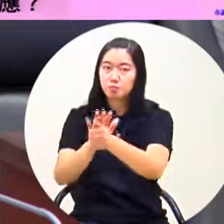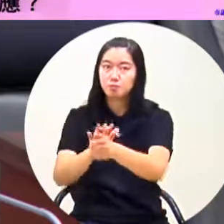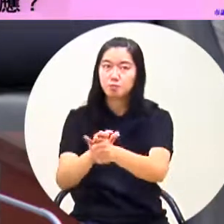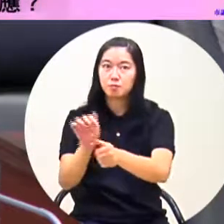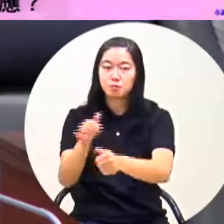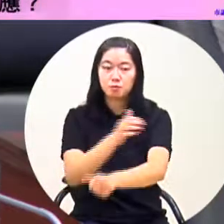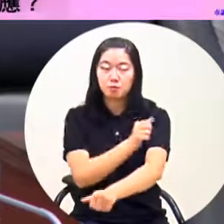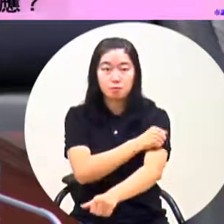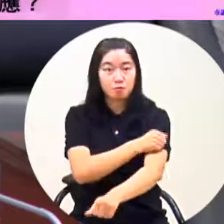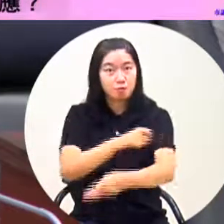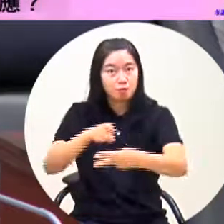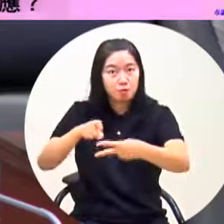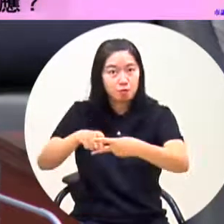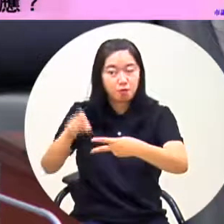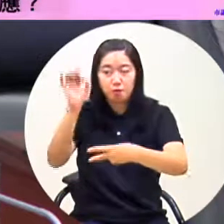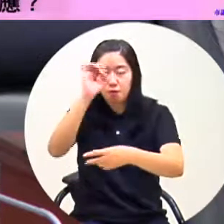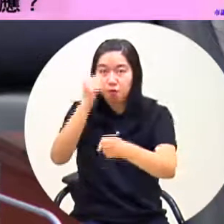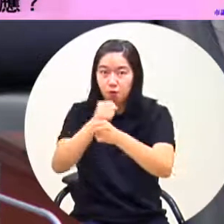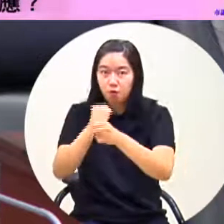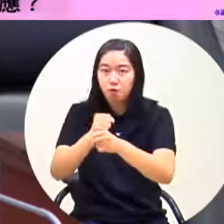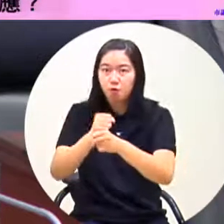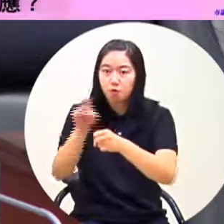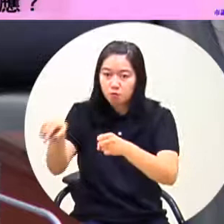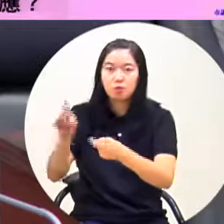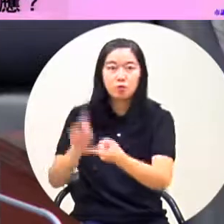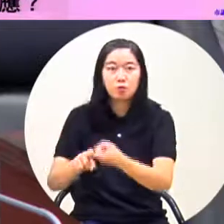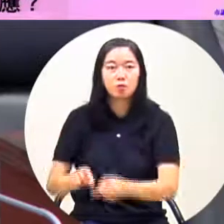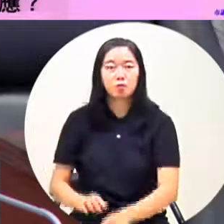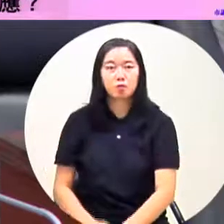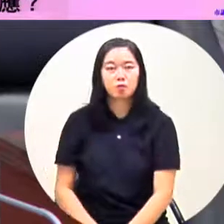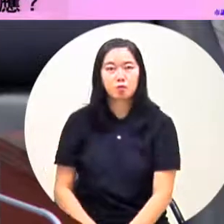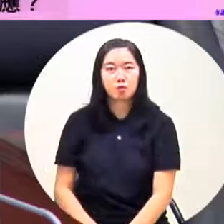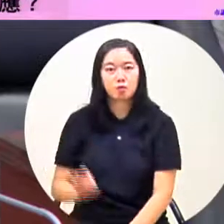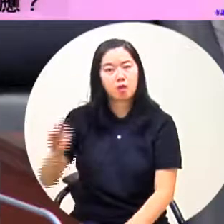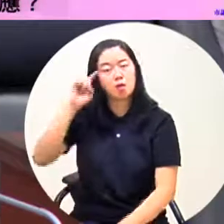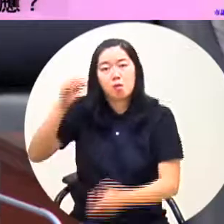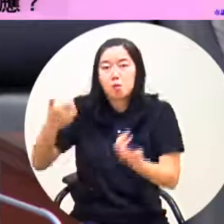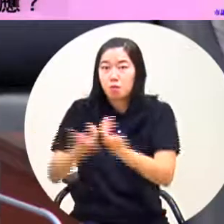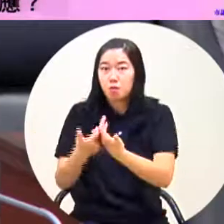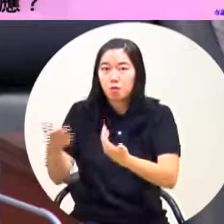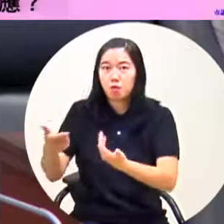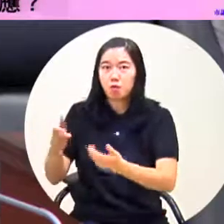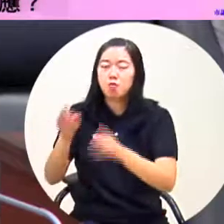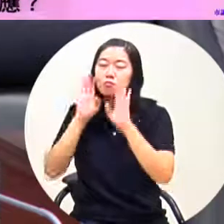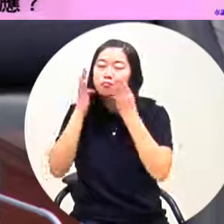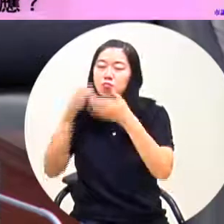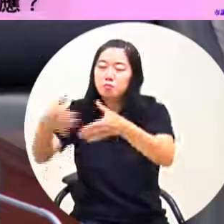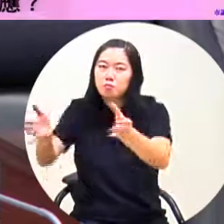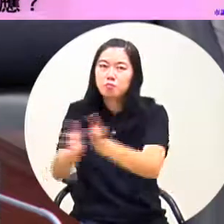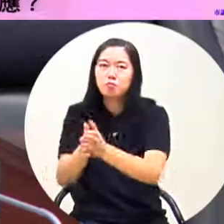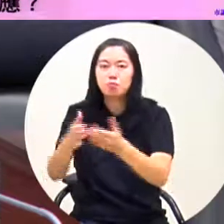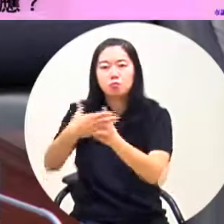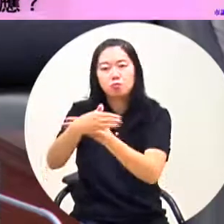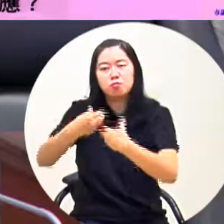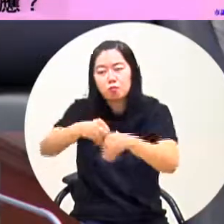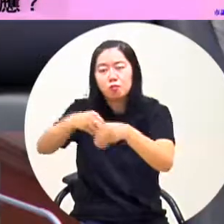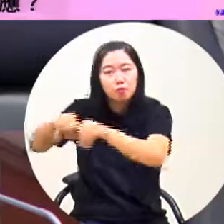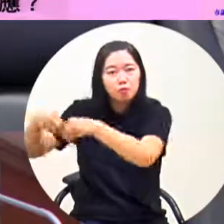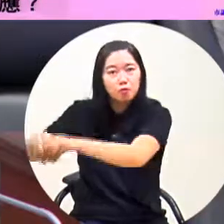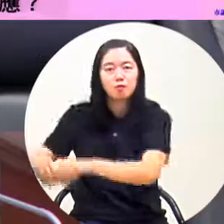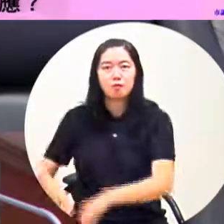来经营才对哦。可是反而是粉丝业都是在送礼物来哦，就